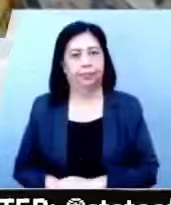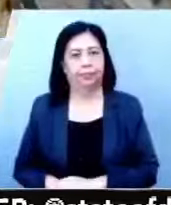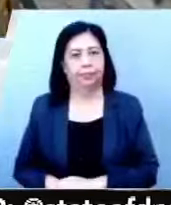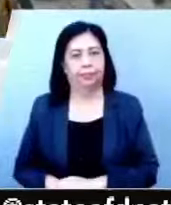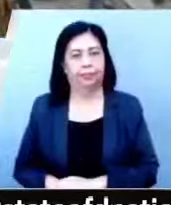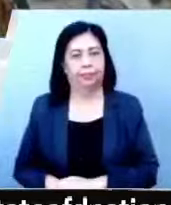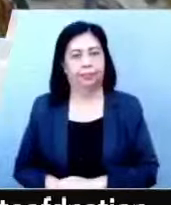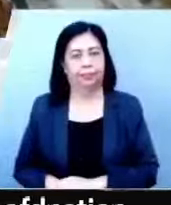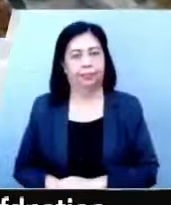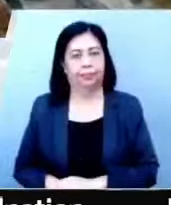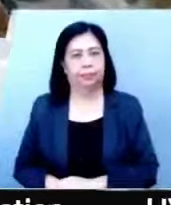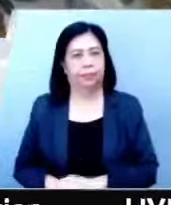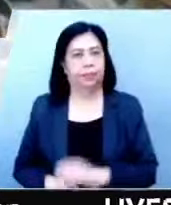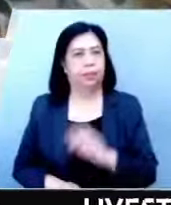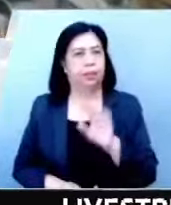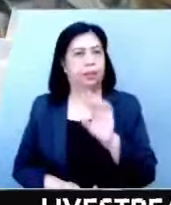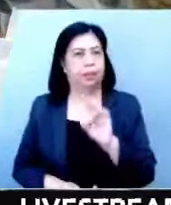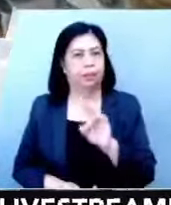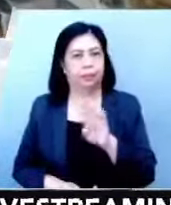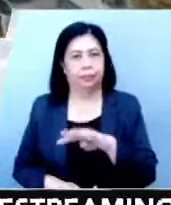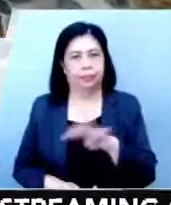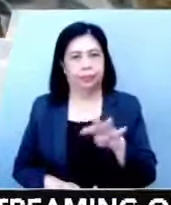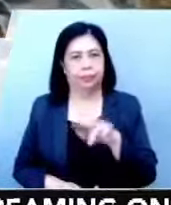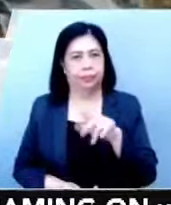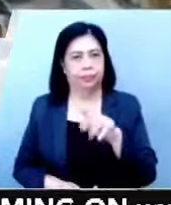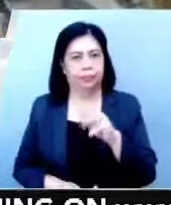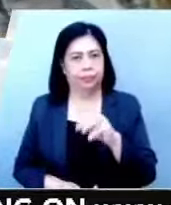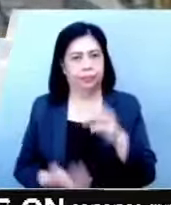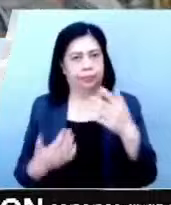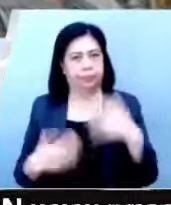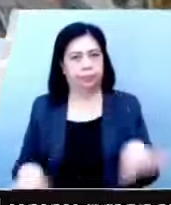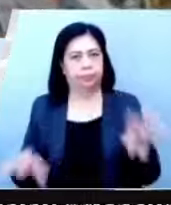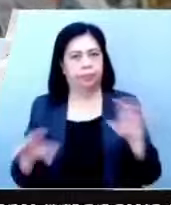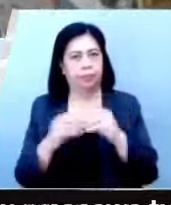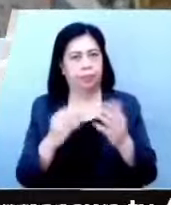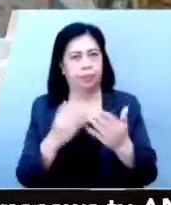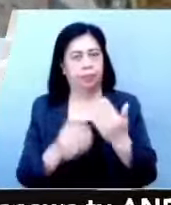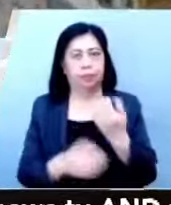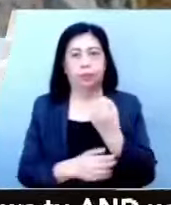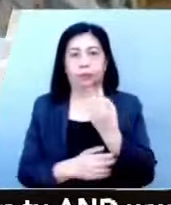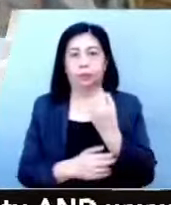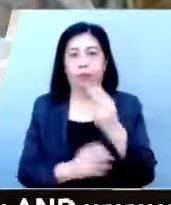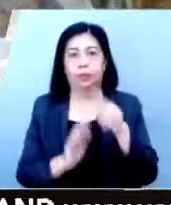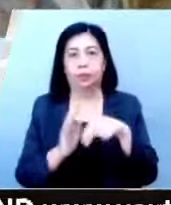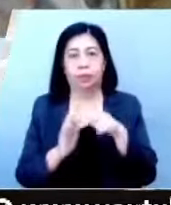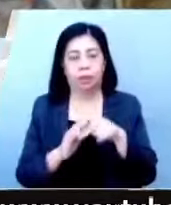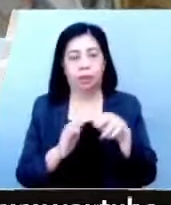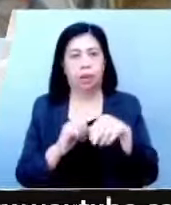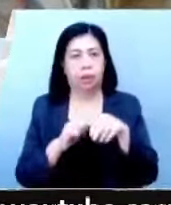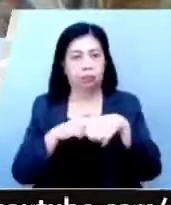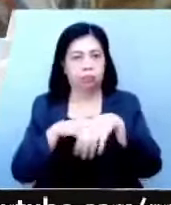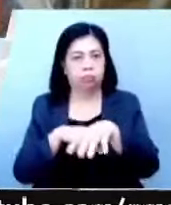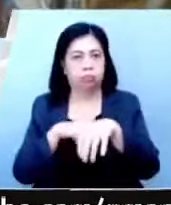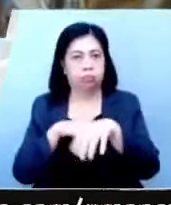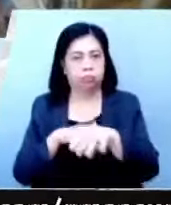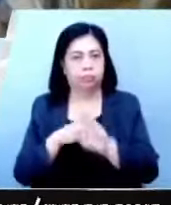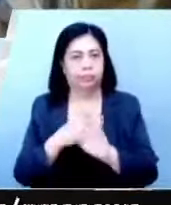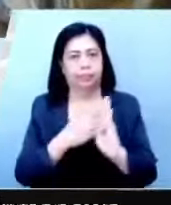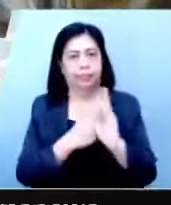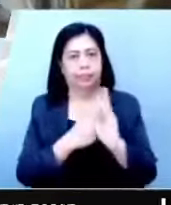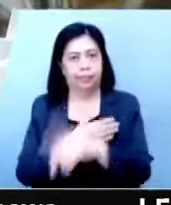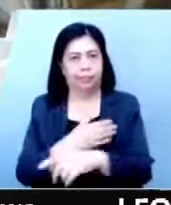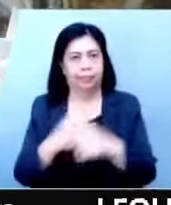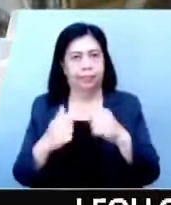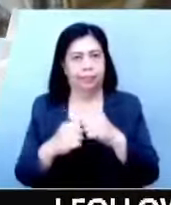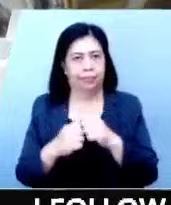Ganap na 7:44 ng gabi matapos ang halos 15 oras ng prosesyon na ibalik na sa kanyang tahanan ang imahin